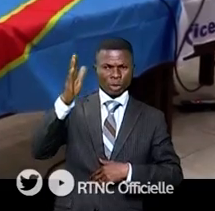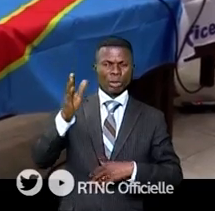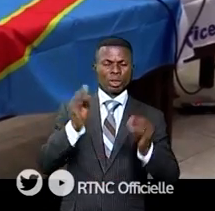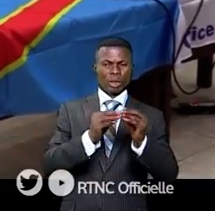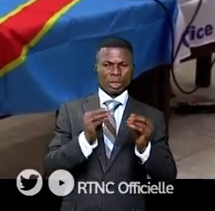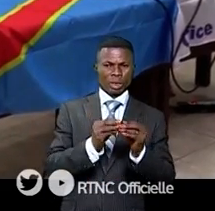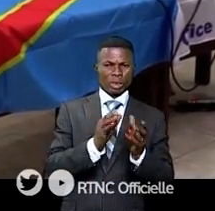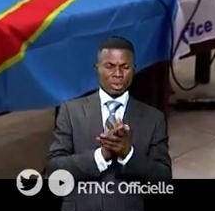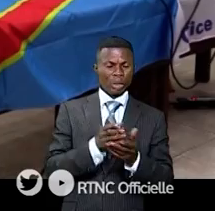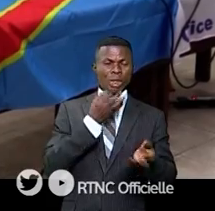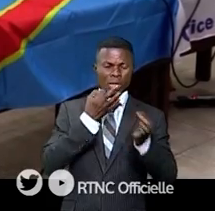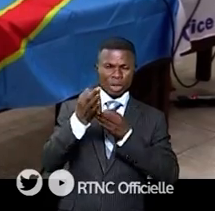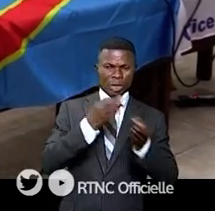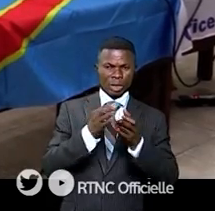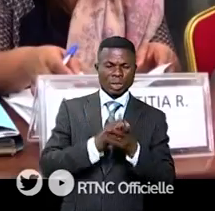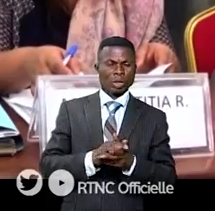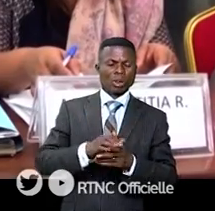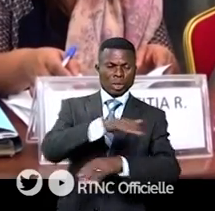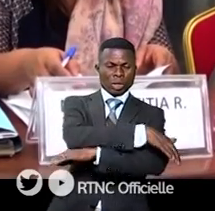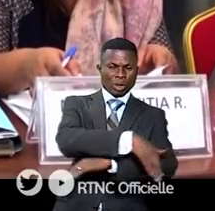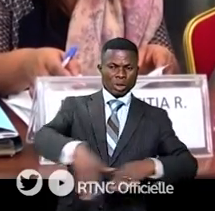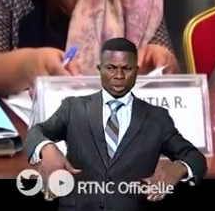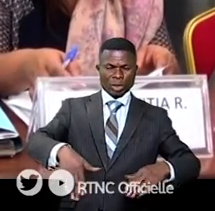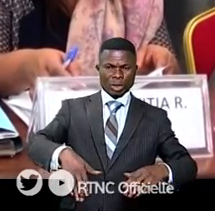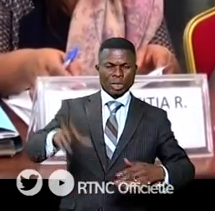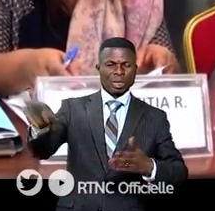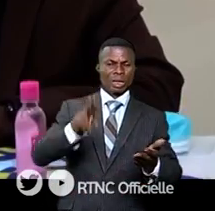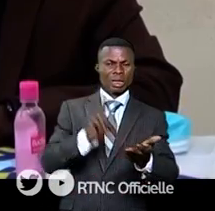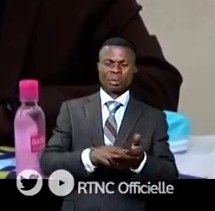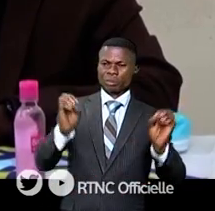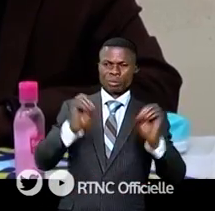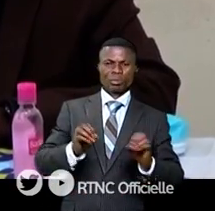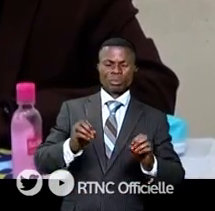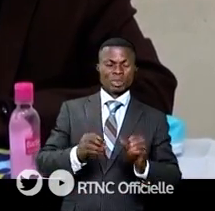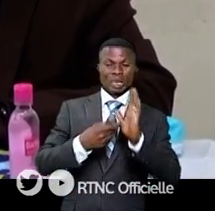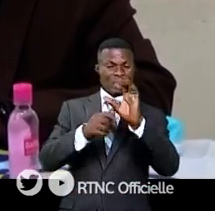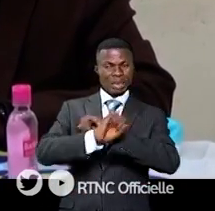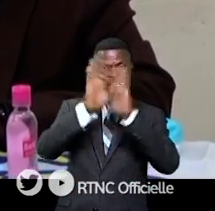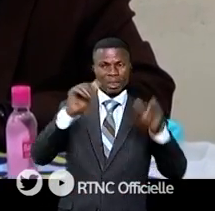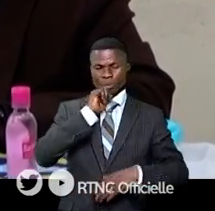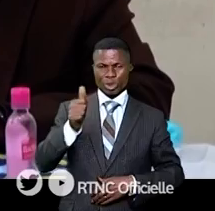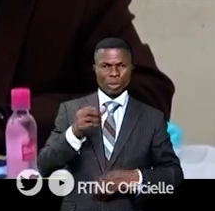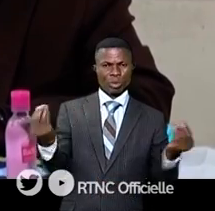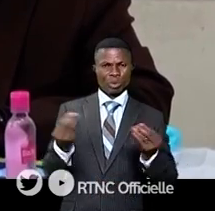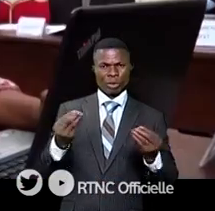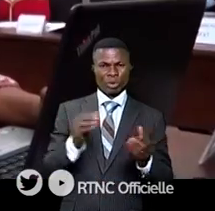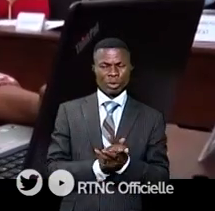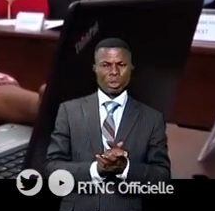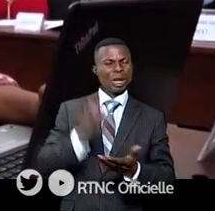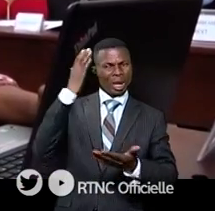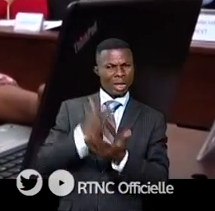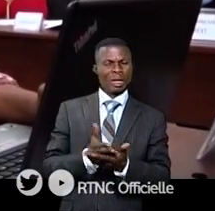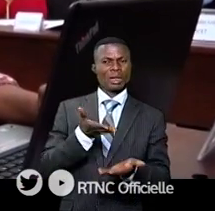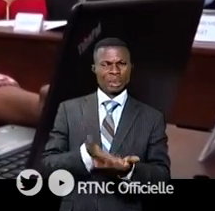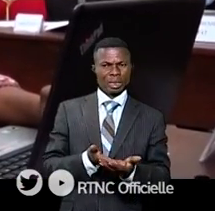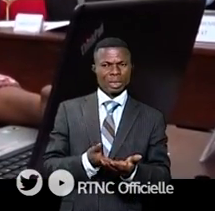vont passer en revue les barrières non tarifaires multisectorielles injustifiées en vue de leur suppression